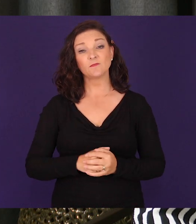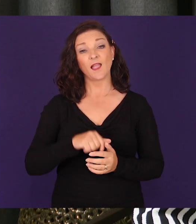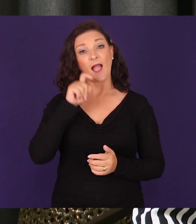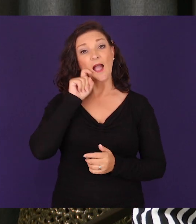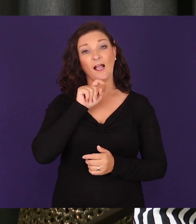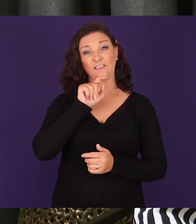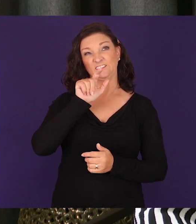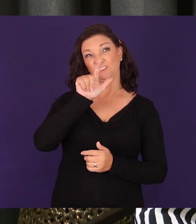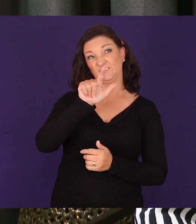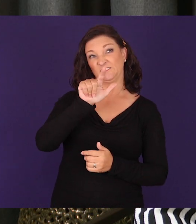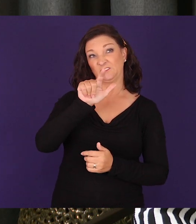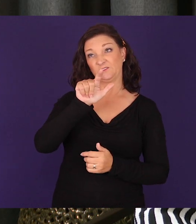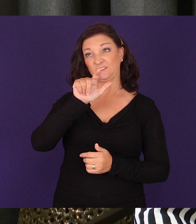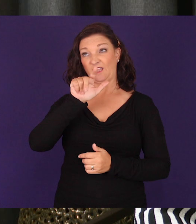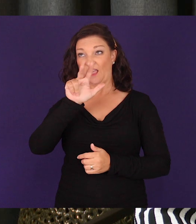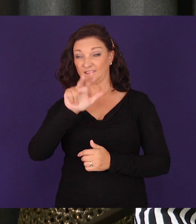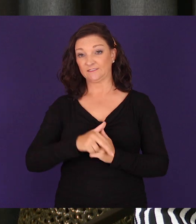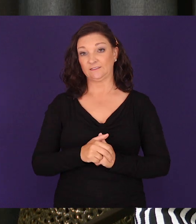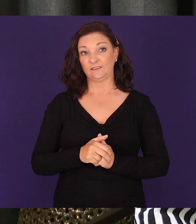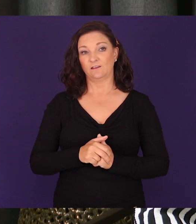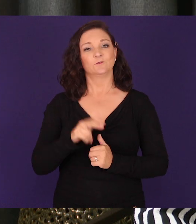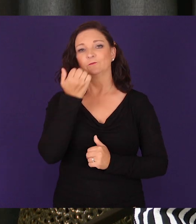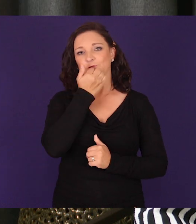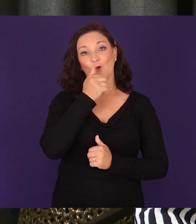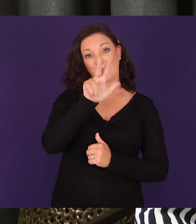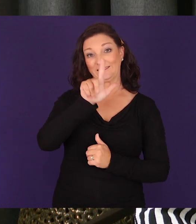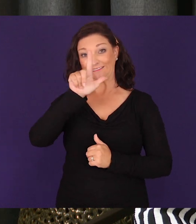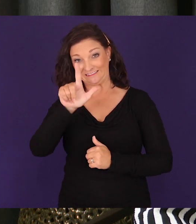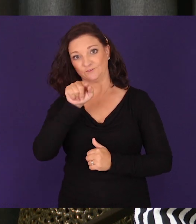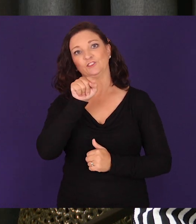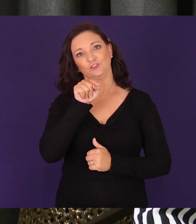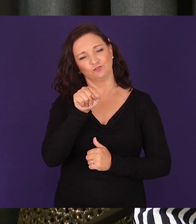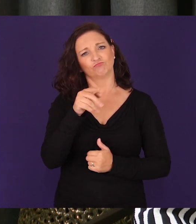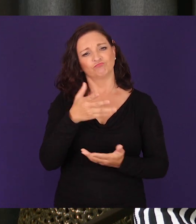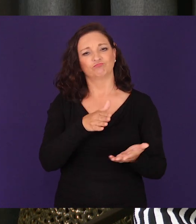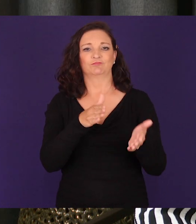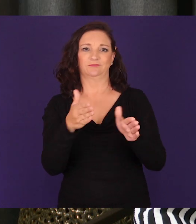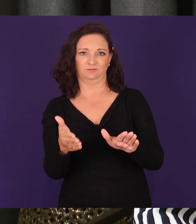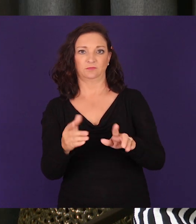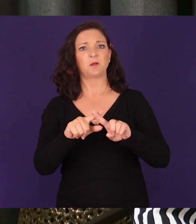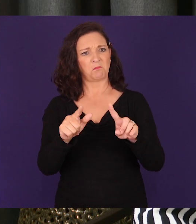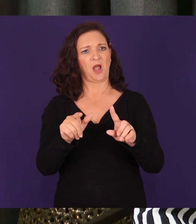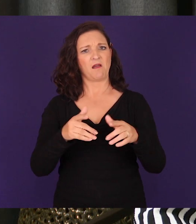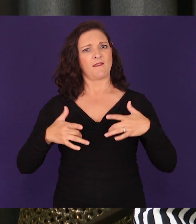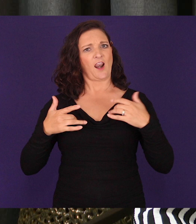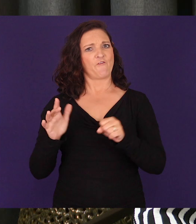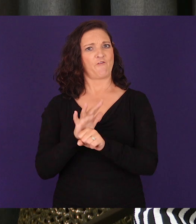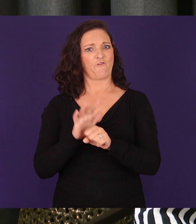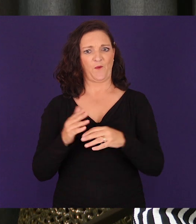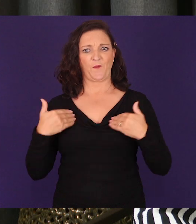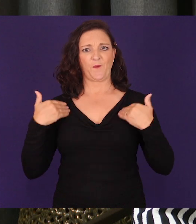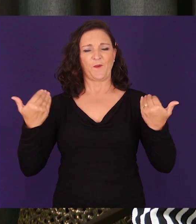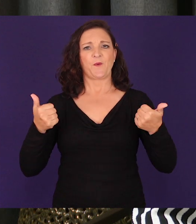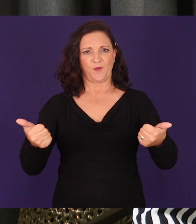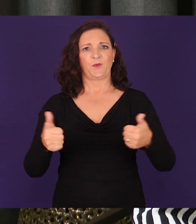die ouderdom van 87 is sy na 'n baie produktiewe lewe oorlede. Maar wat haar bekend gemaak het,